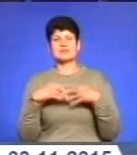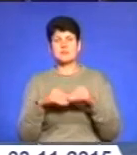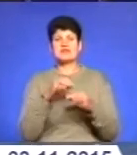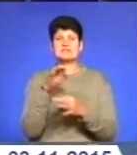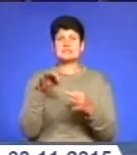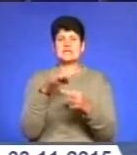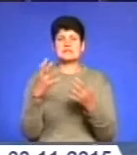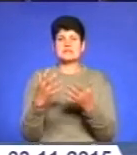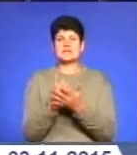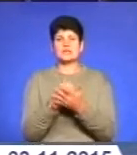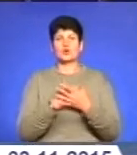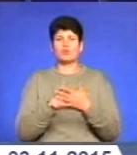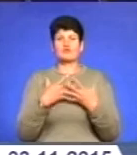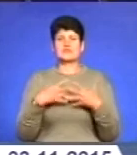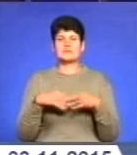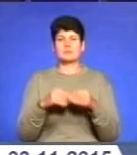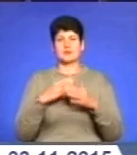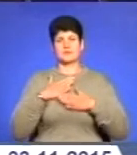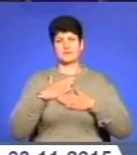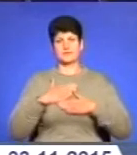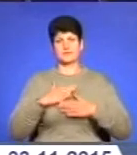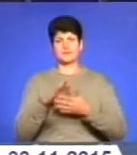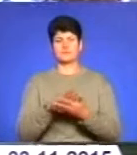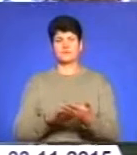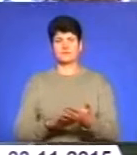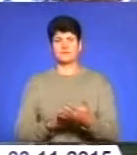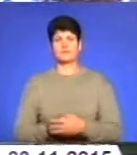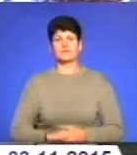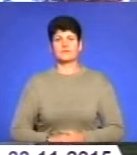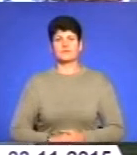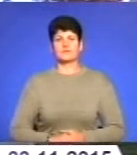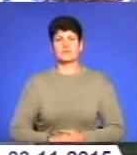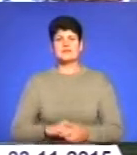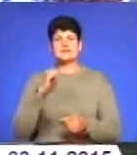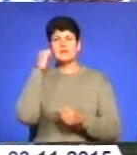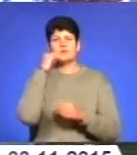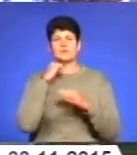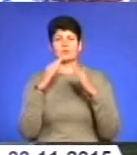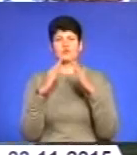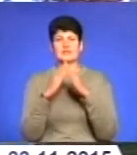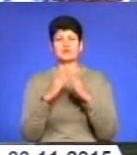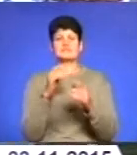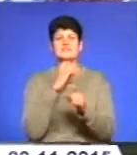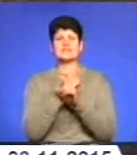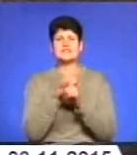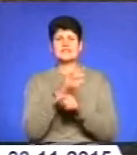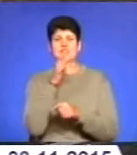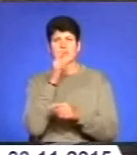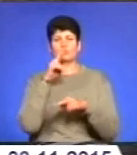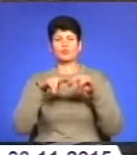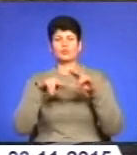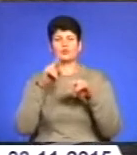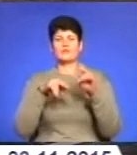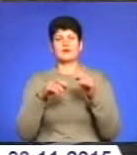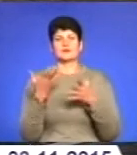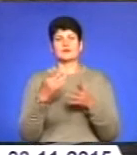знайшли любов та сімейний затишок. Детальніше у сюжеті. Старовинна будівля, яку з австрійських часів спорудили для